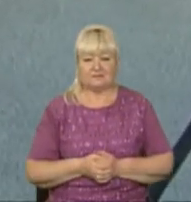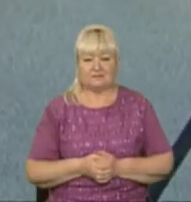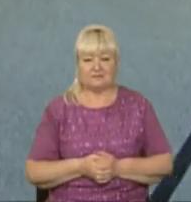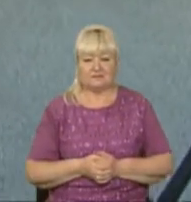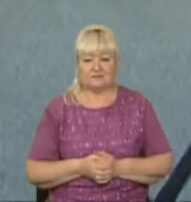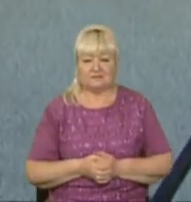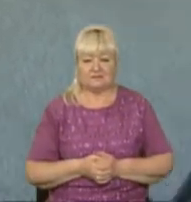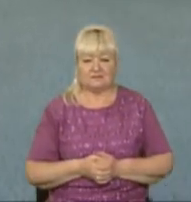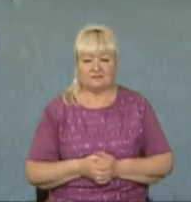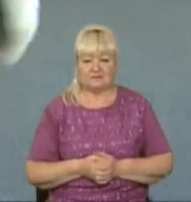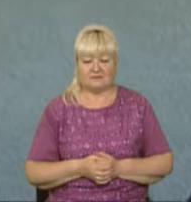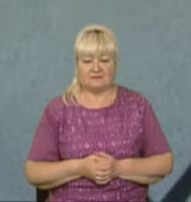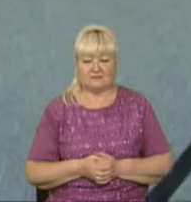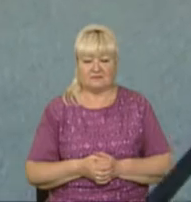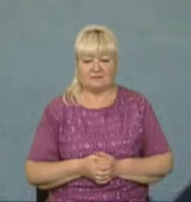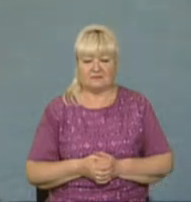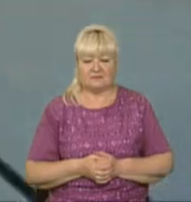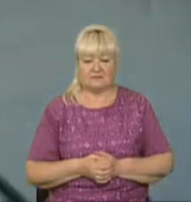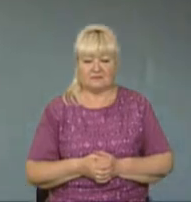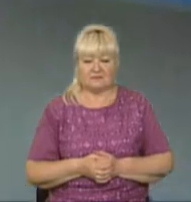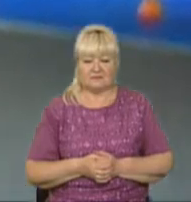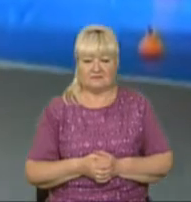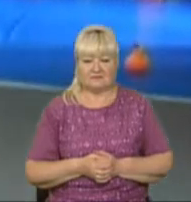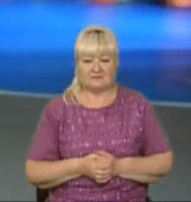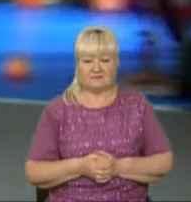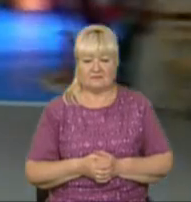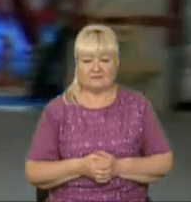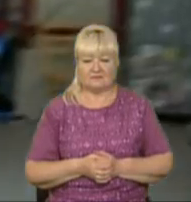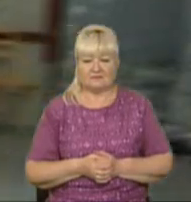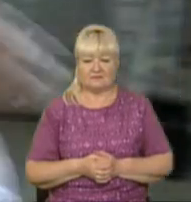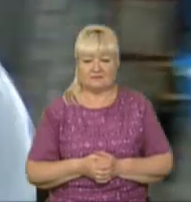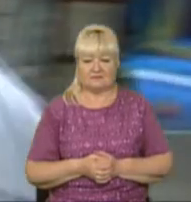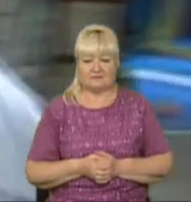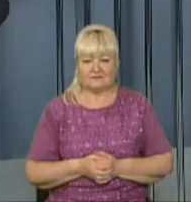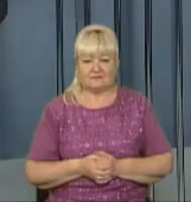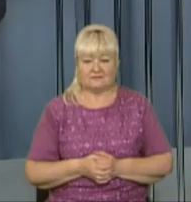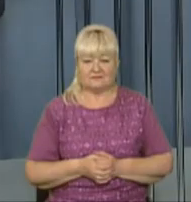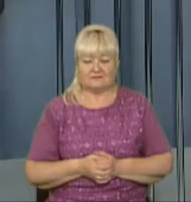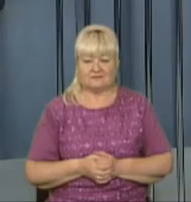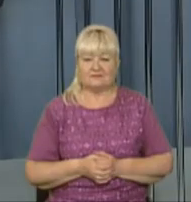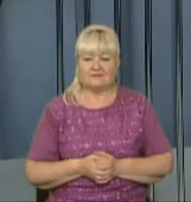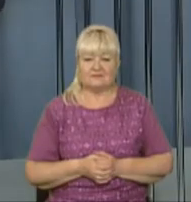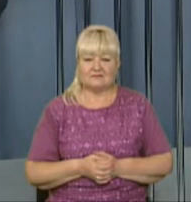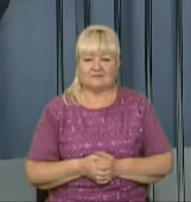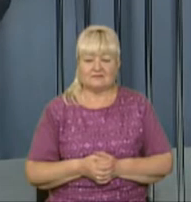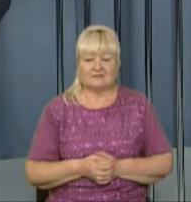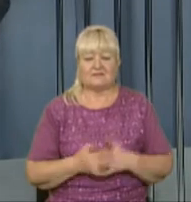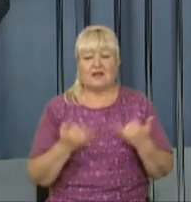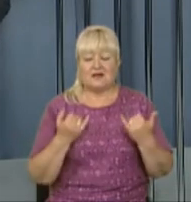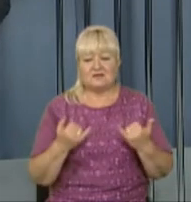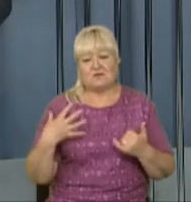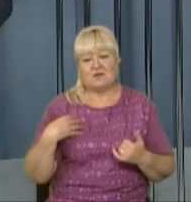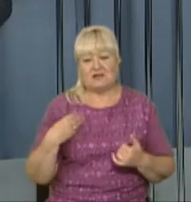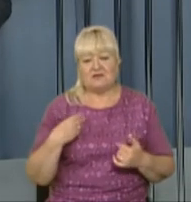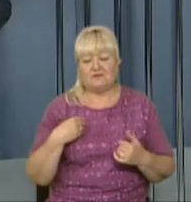for all those who want to profile and pose, rock you in your face, stab your brain with your nose bone. Сьогодні